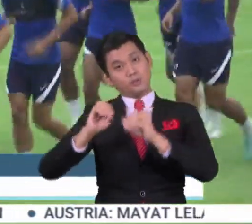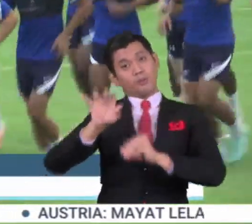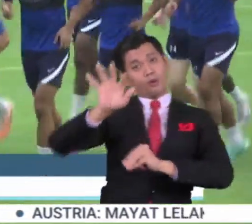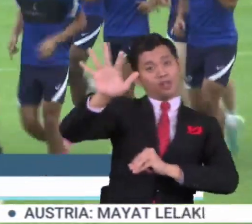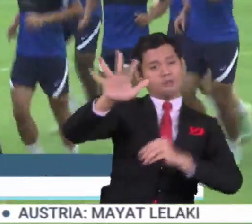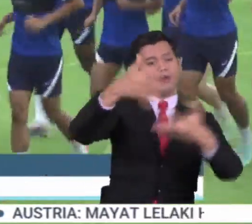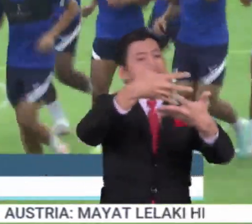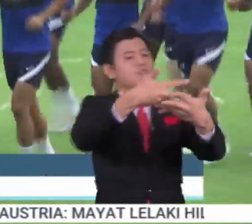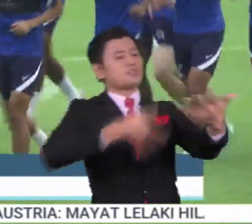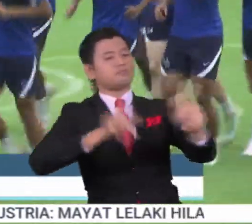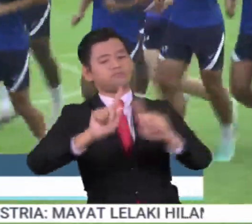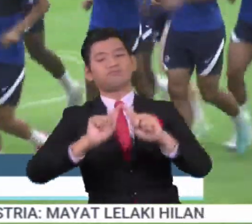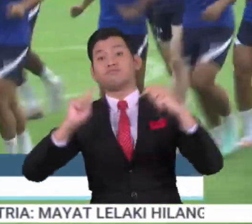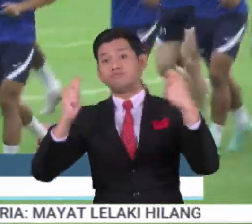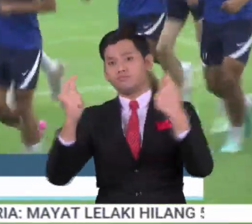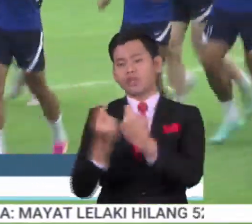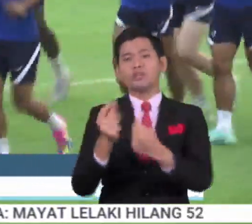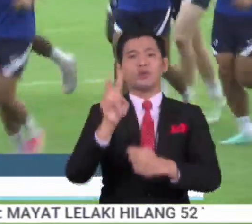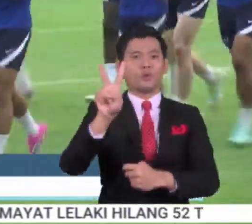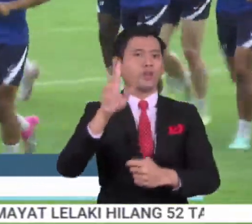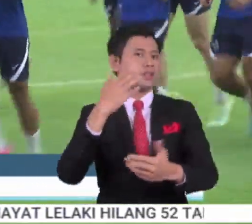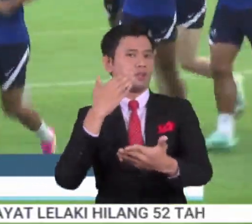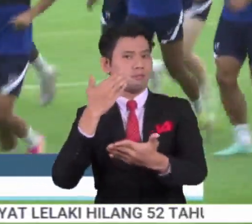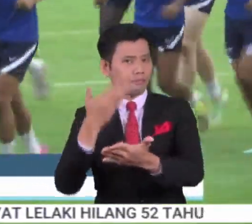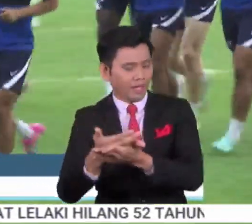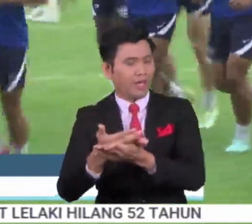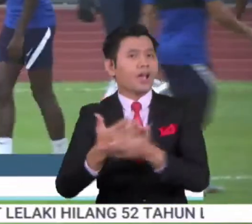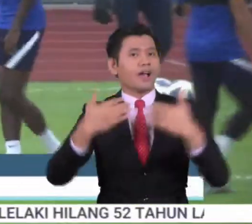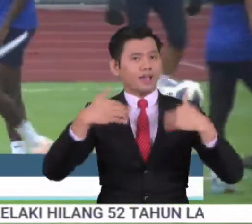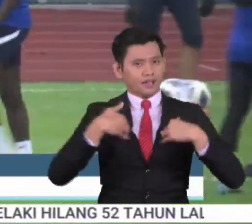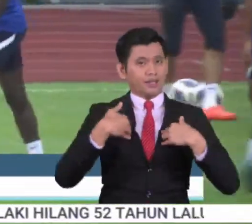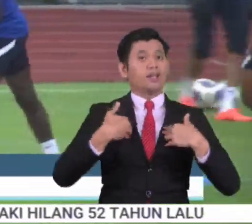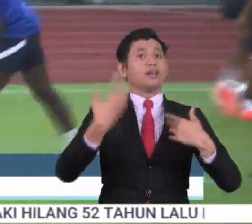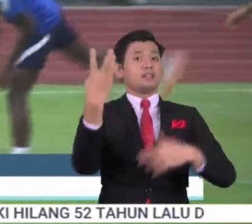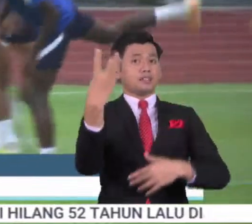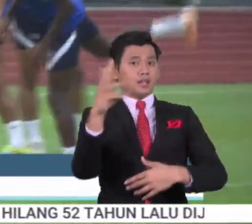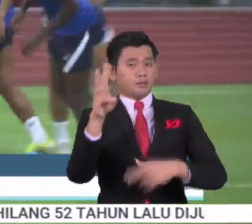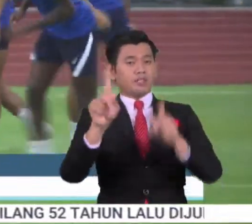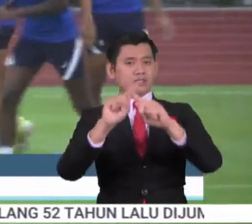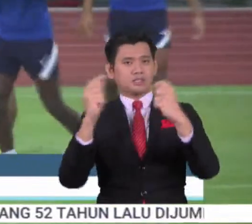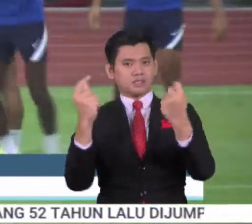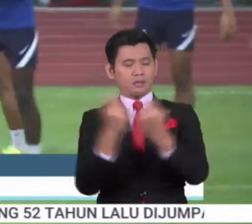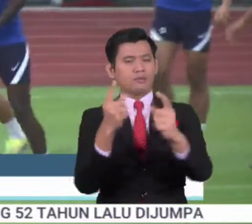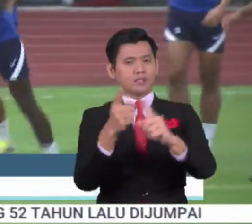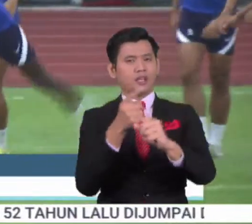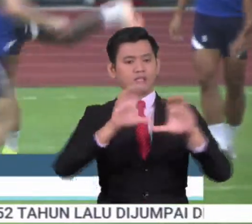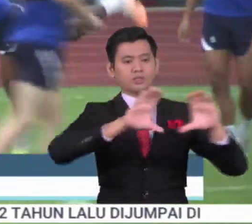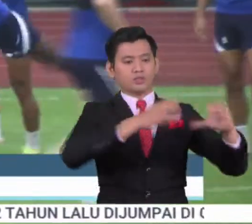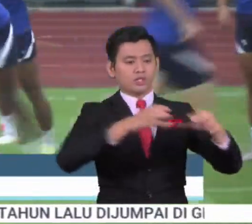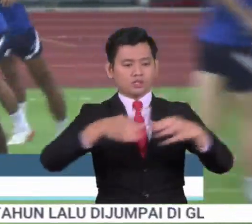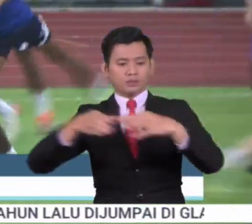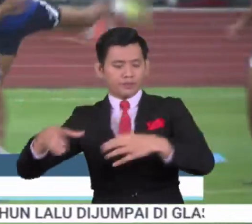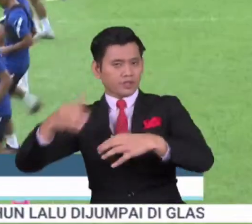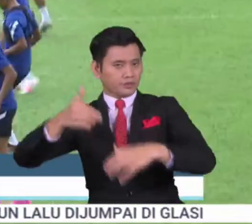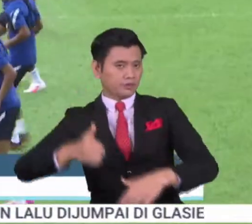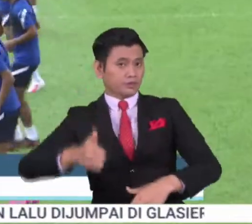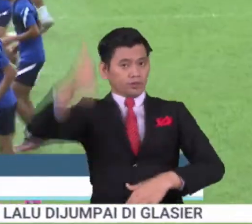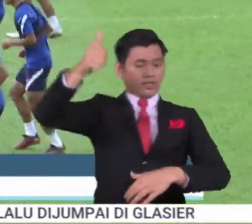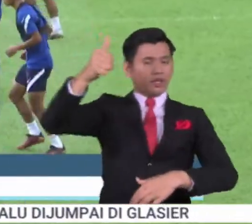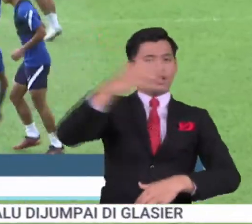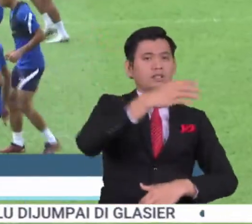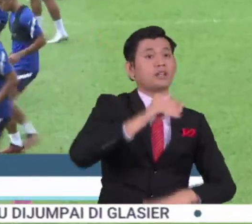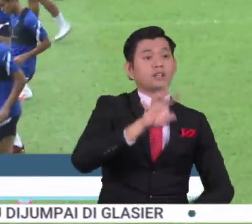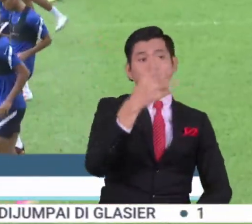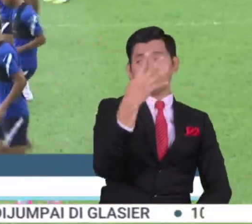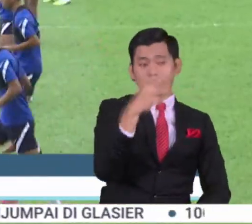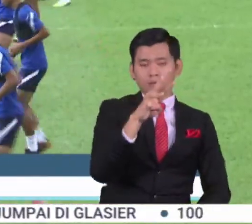dalam senarai pasukan kedua terbaik. Hanya 16 pasukan terdiri daripada 11 juara kumpulan dan 4 naib juara terbaik